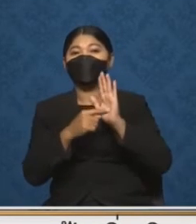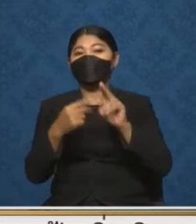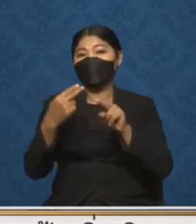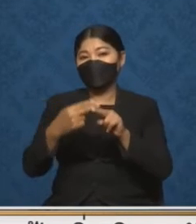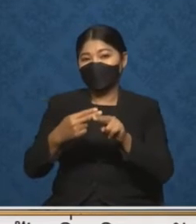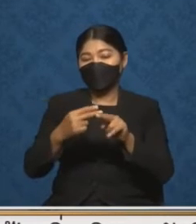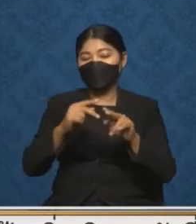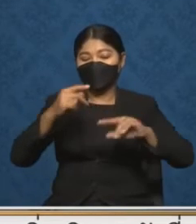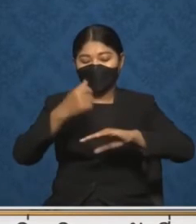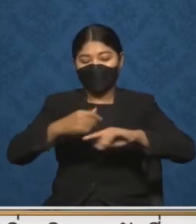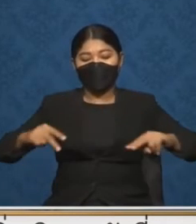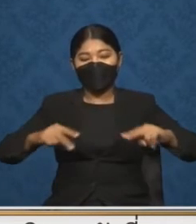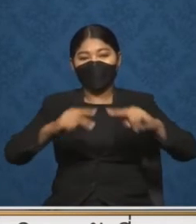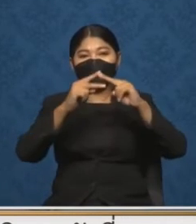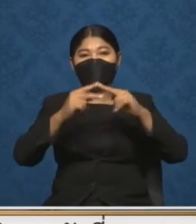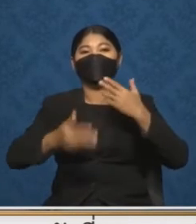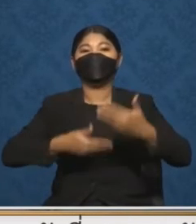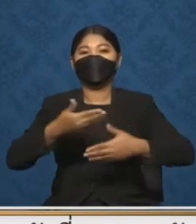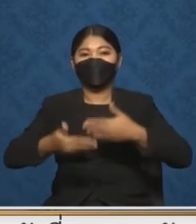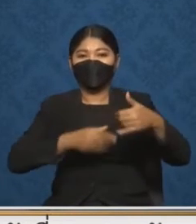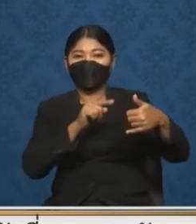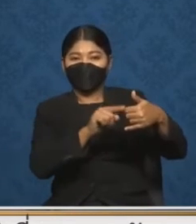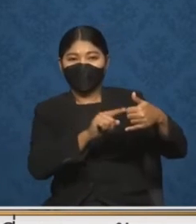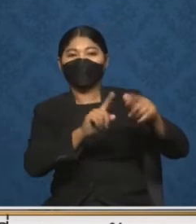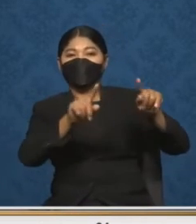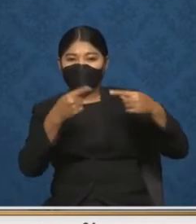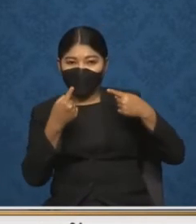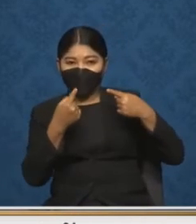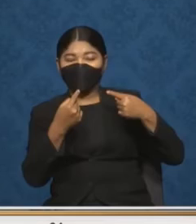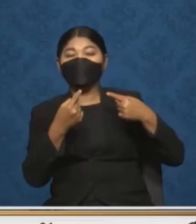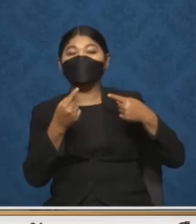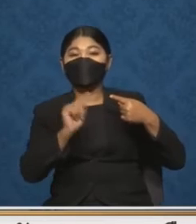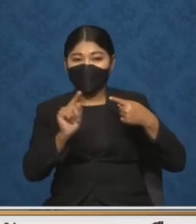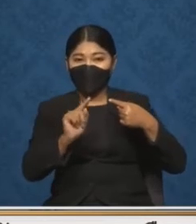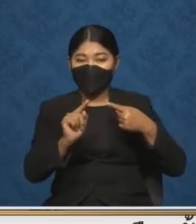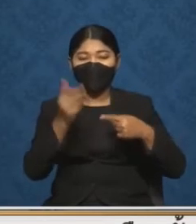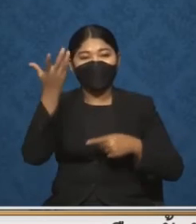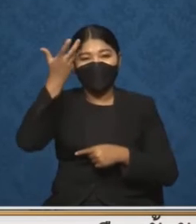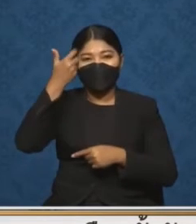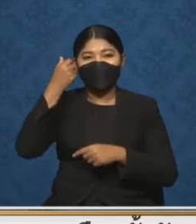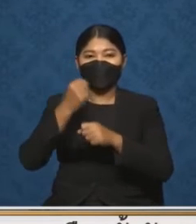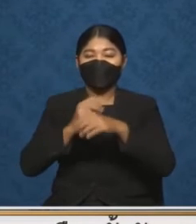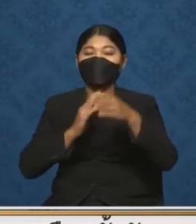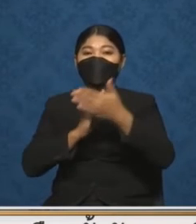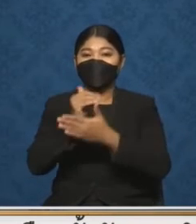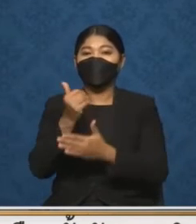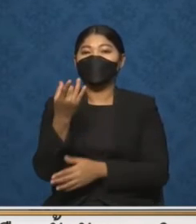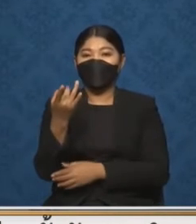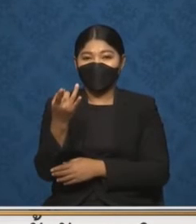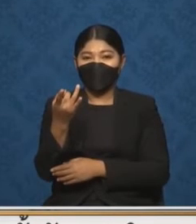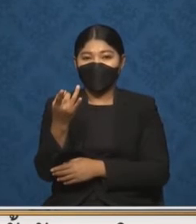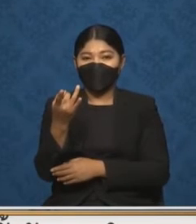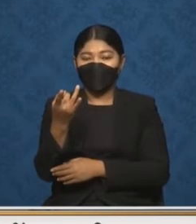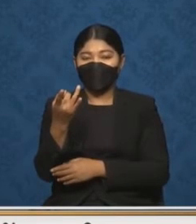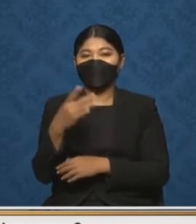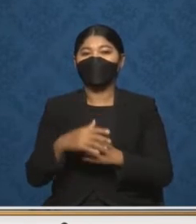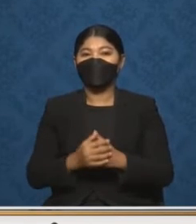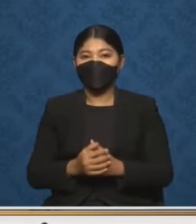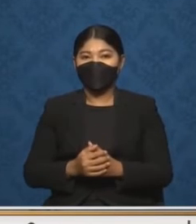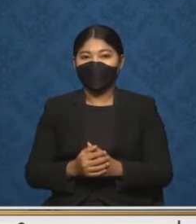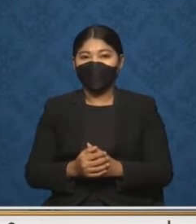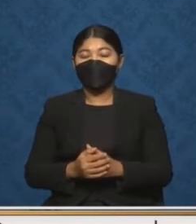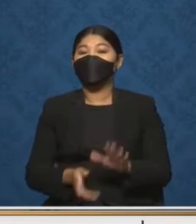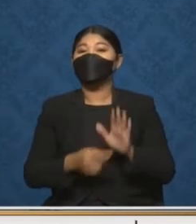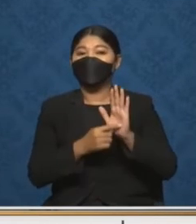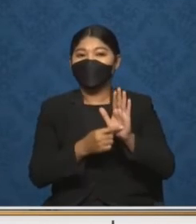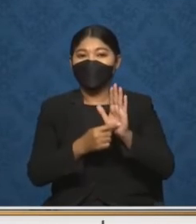เอ่ยชื่อ่จุลิน ลัษณะวิศิ ท่านกได้เสนอแวคิดครัว่าส่ททานทำสเร็มาแล้วก็คือ สาเล็โ